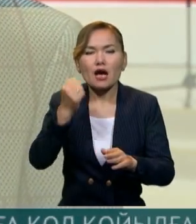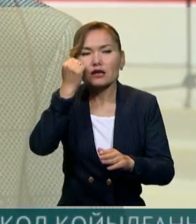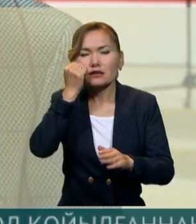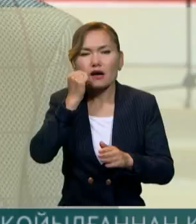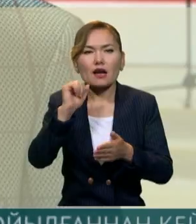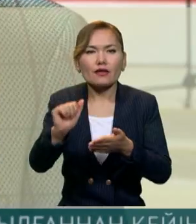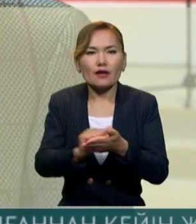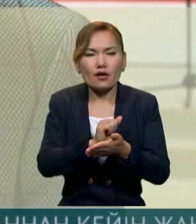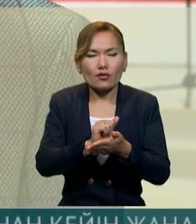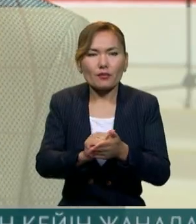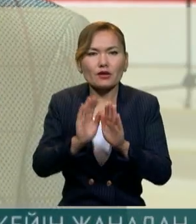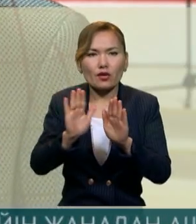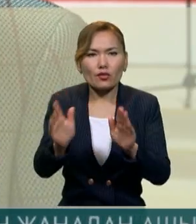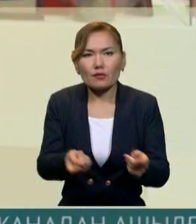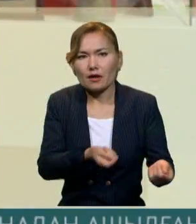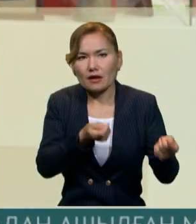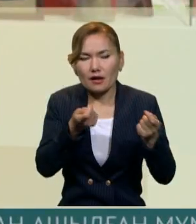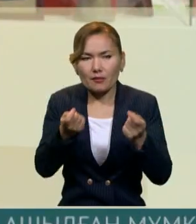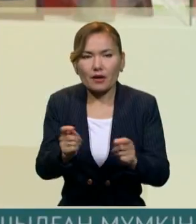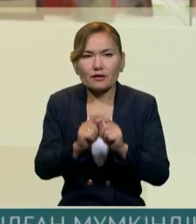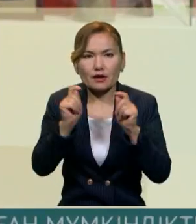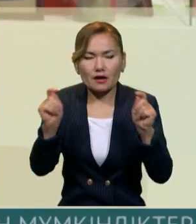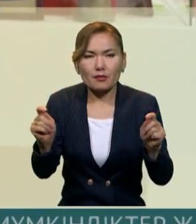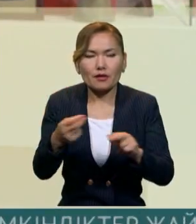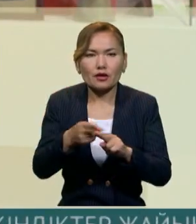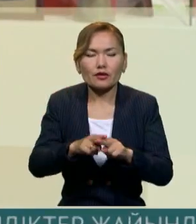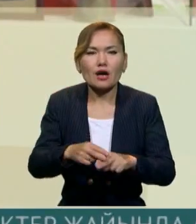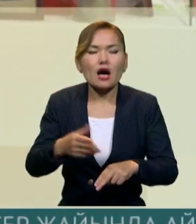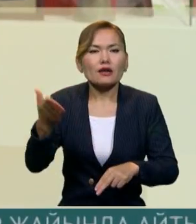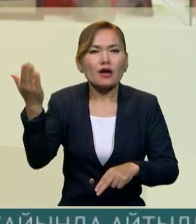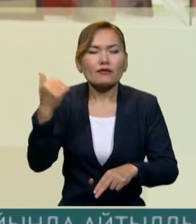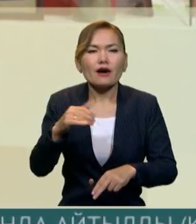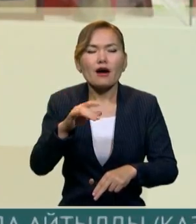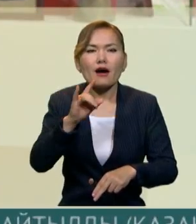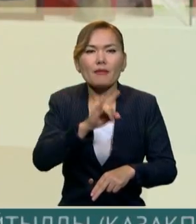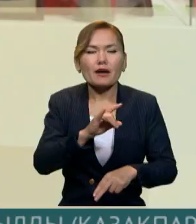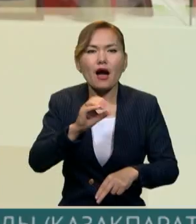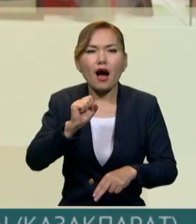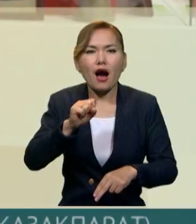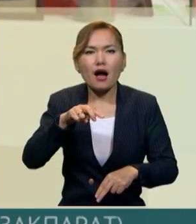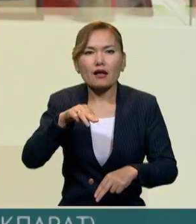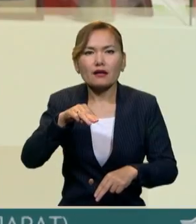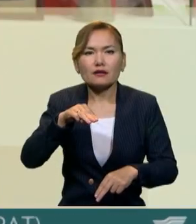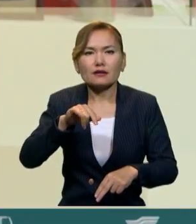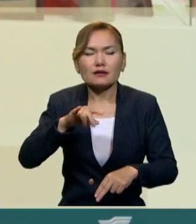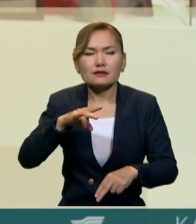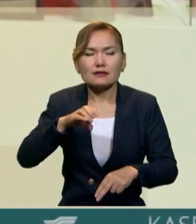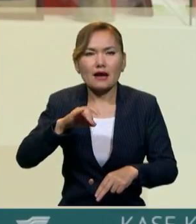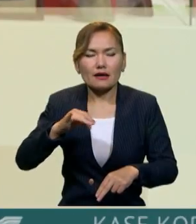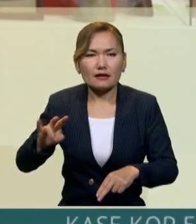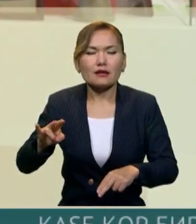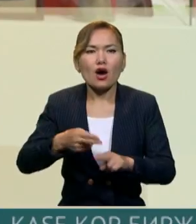қол қойылған келісім шартты жүзеге асыру мақсатында ұйымдастырылып отыр. 50-ден артық мектеп ашқан өзім. Қысқа уақыт ғұмырында 49 жасында